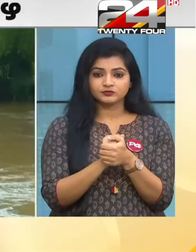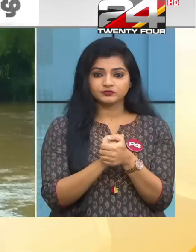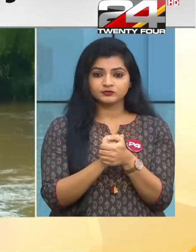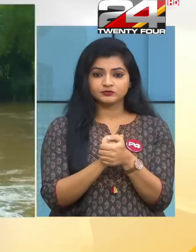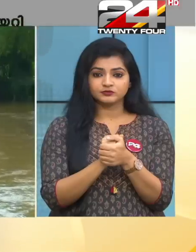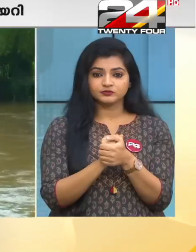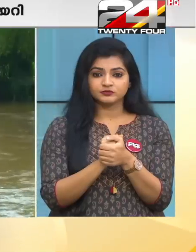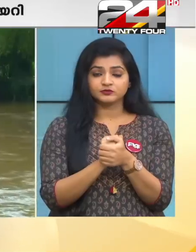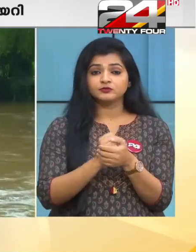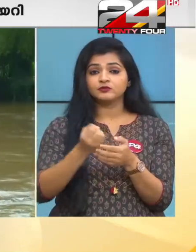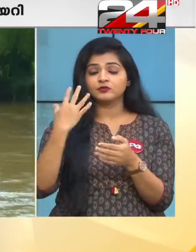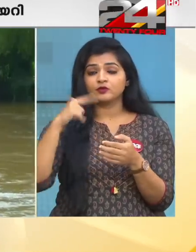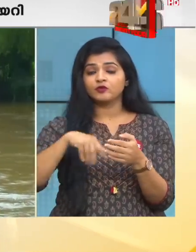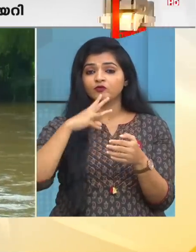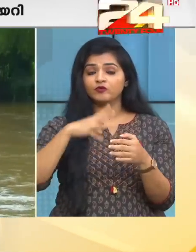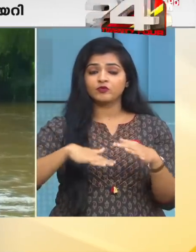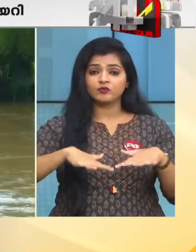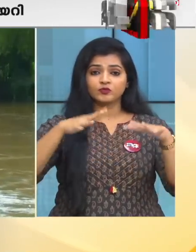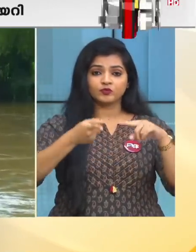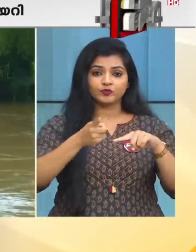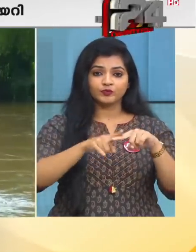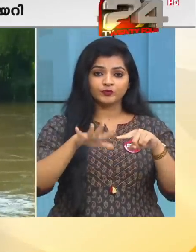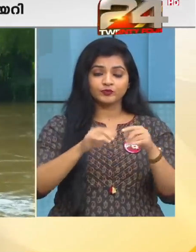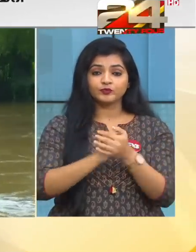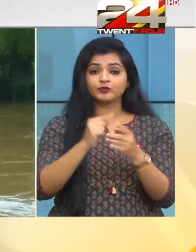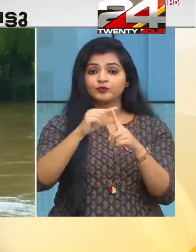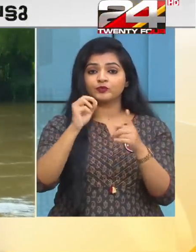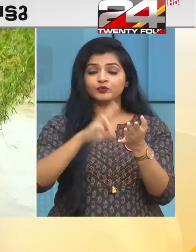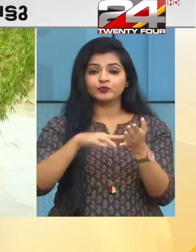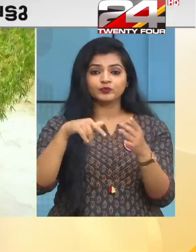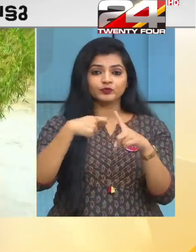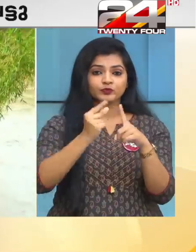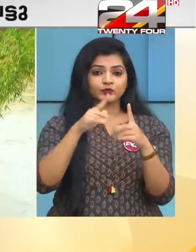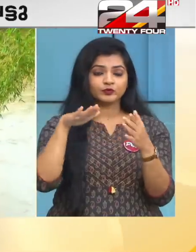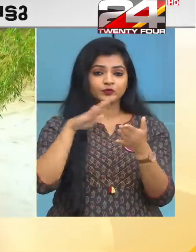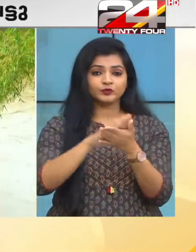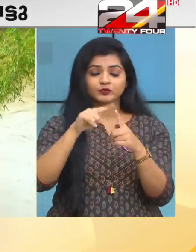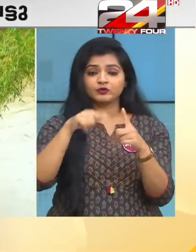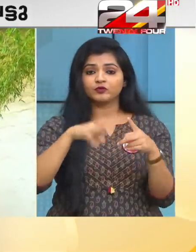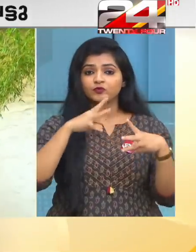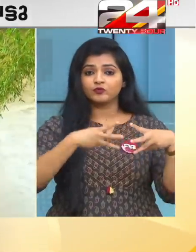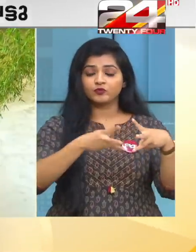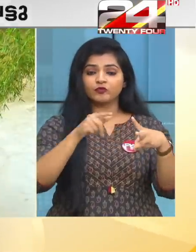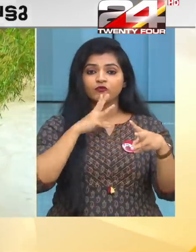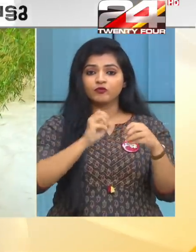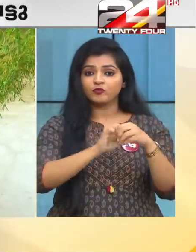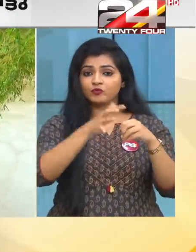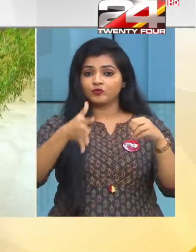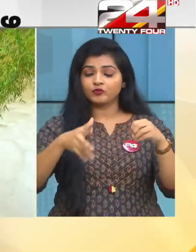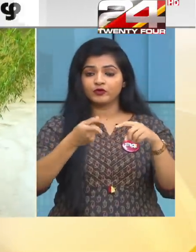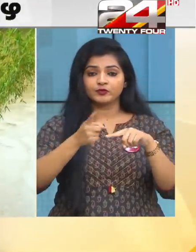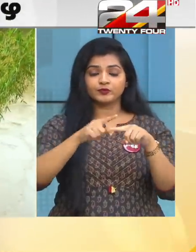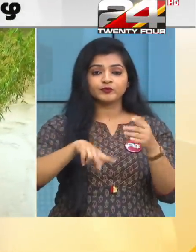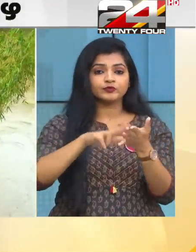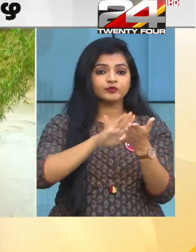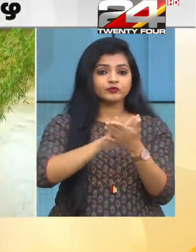ഉണ്ടായിരുന്നു. ഇതിനിടയിലാണ് ഈ പൊൻകുഴി പുഴ കരകവിഞ്ഞ് ഒഴുകി നേരെ ദേശീയപാതയിൽ വെള്ളക്കെട്ട് ഉണ്ടായത്. നേരത്തെ മരം